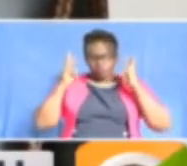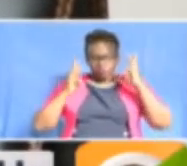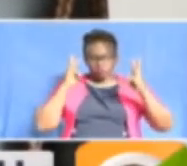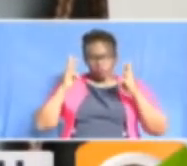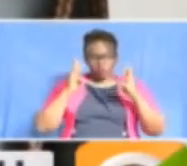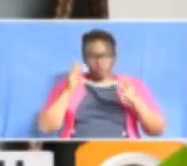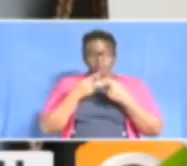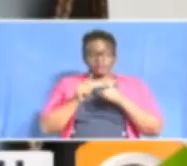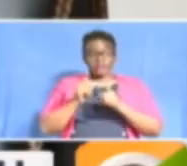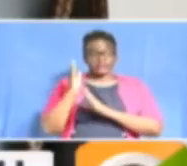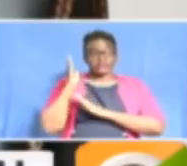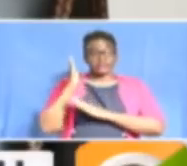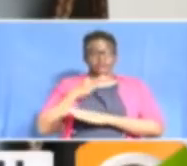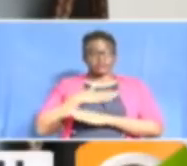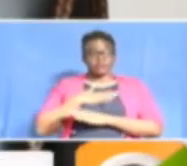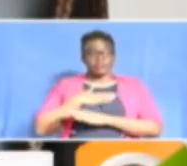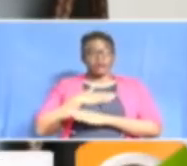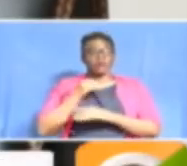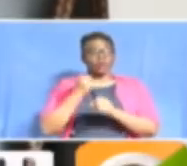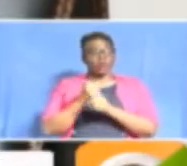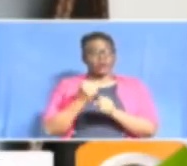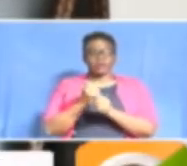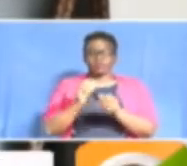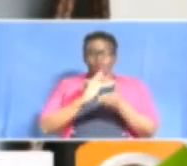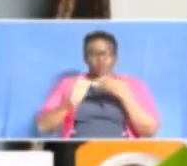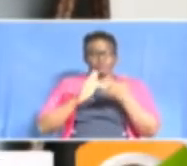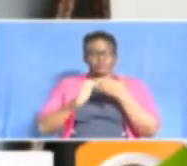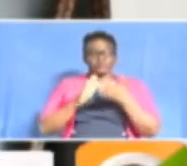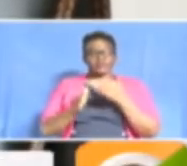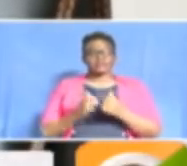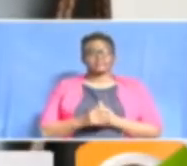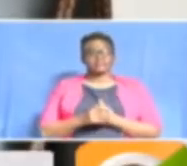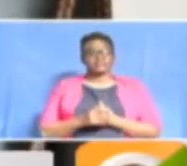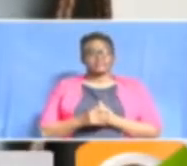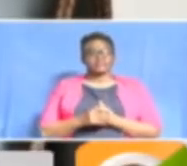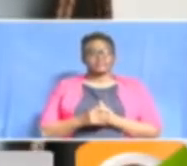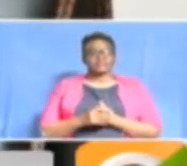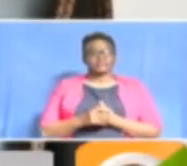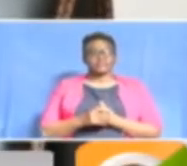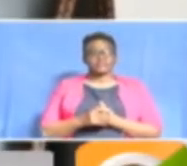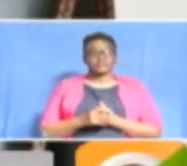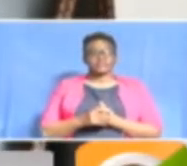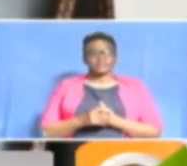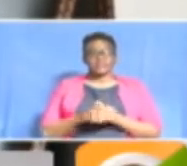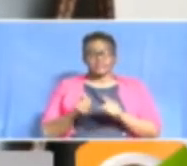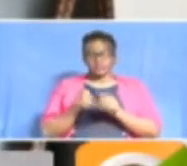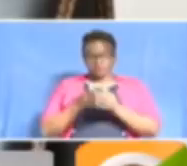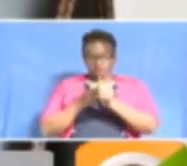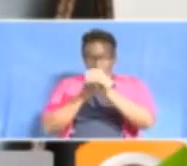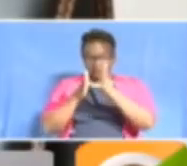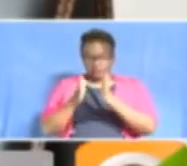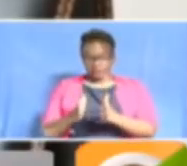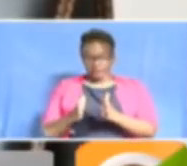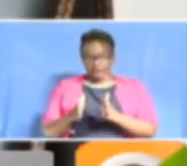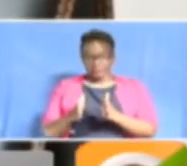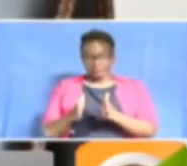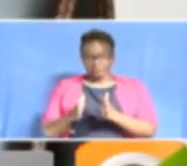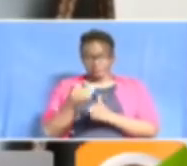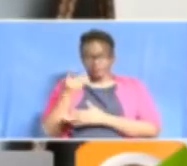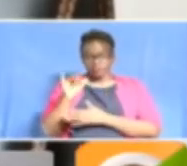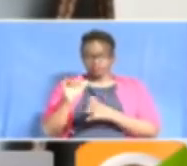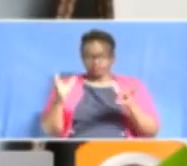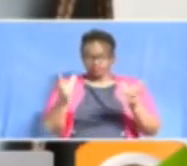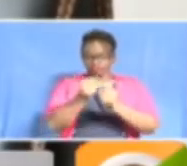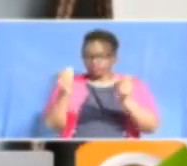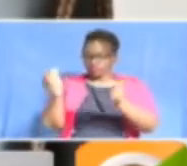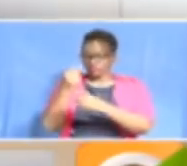our security agencies worked very swiftly, and the ringleaders were arrested for